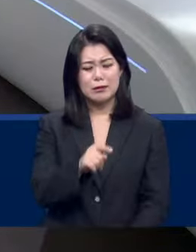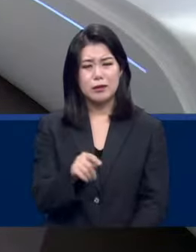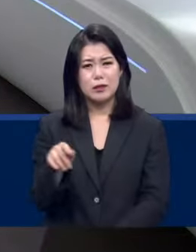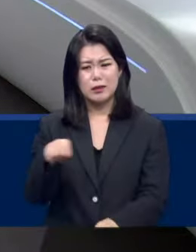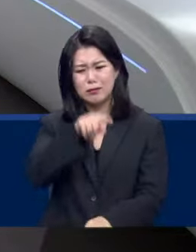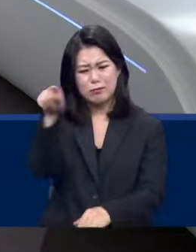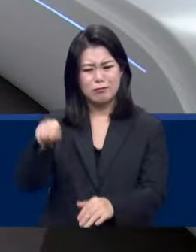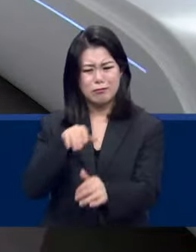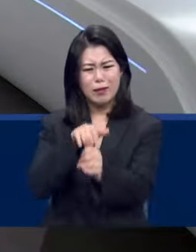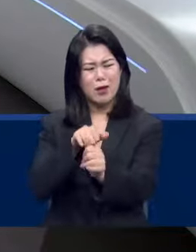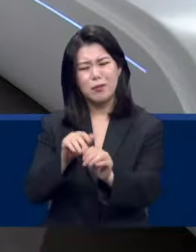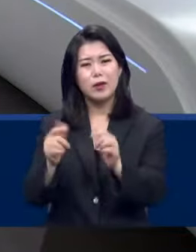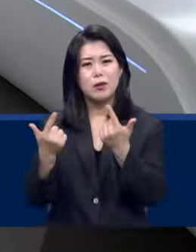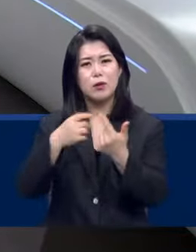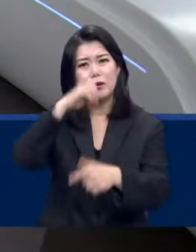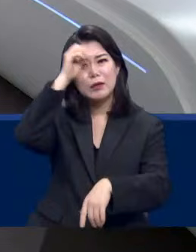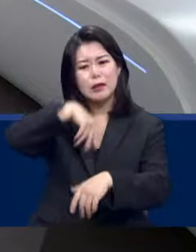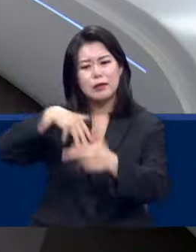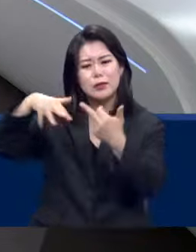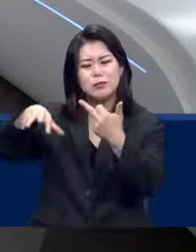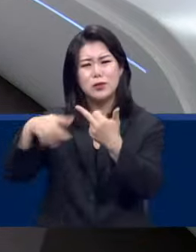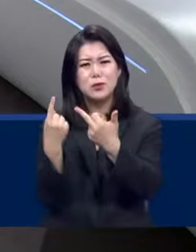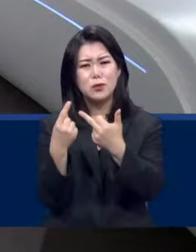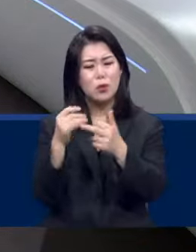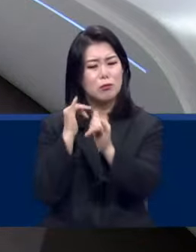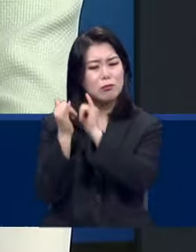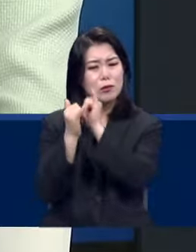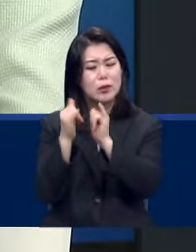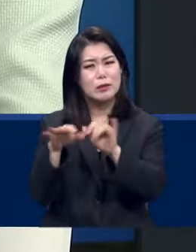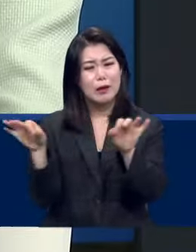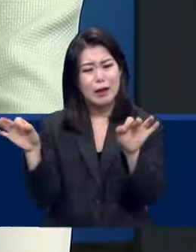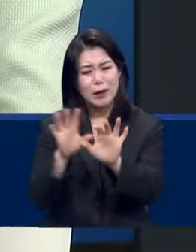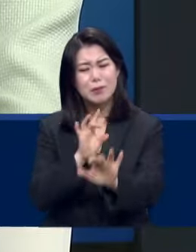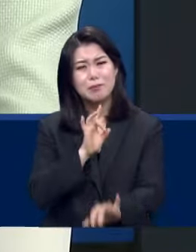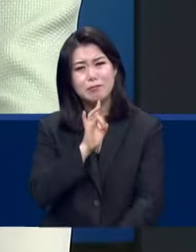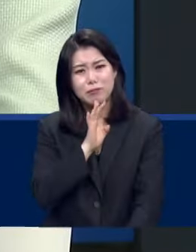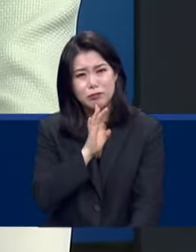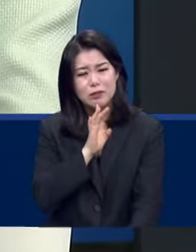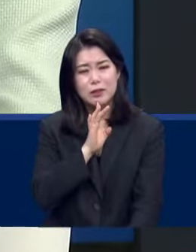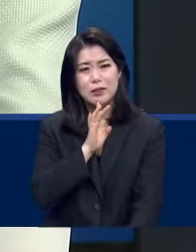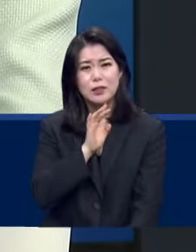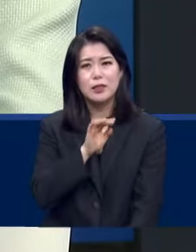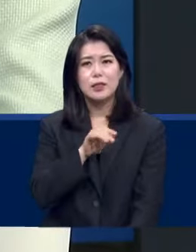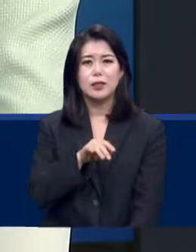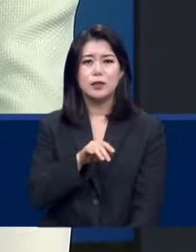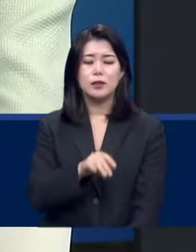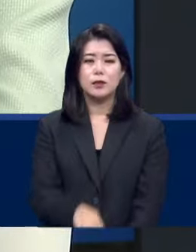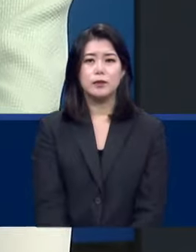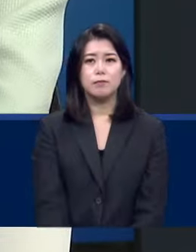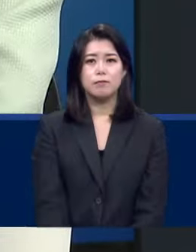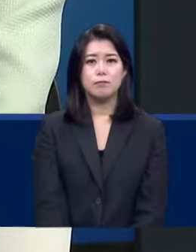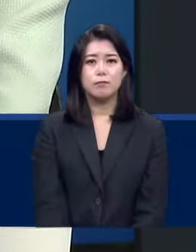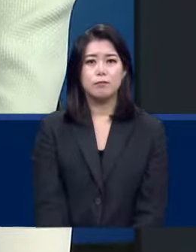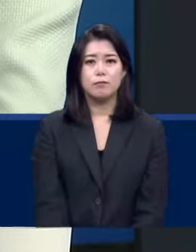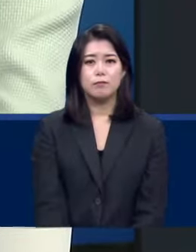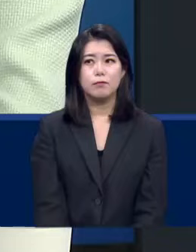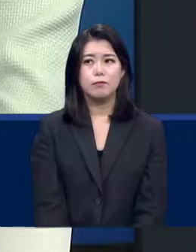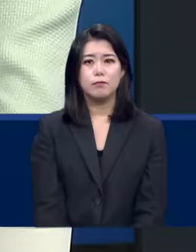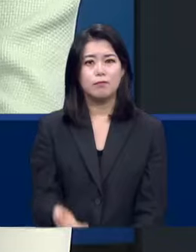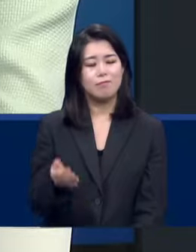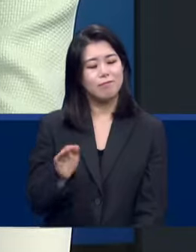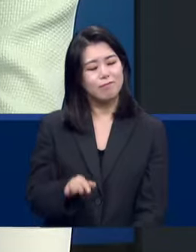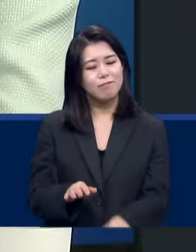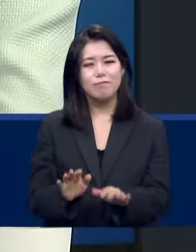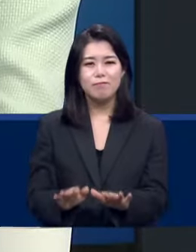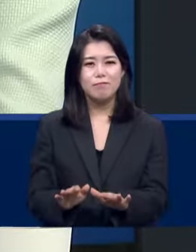공천 개입이라고 볼려 어지도 않고 그냥 17초 통화한 뭐 브로커의 주장이다 뭐 이런 지지에요 글쎄요